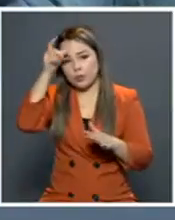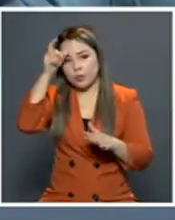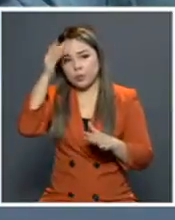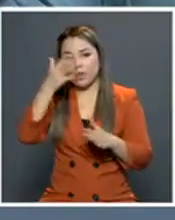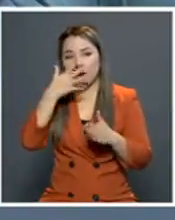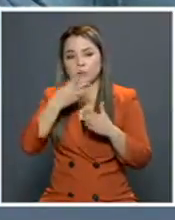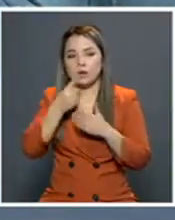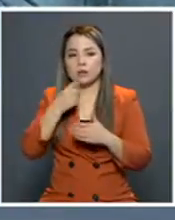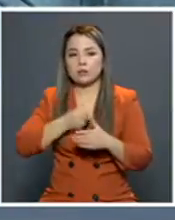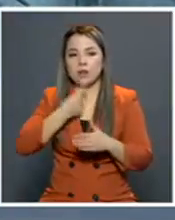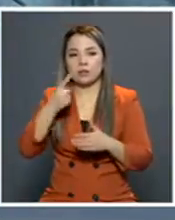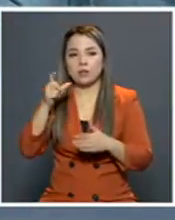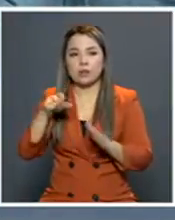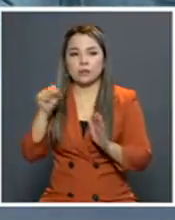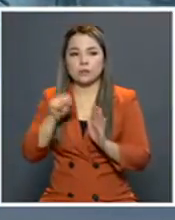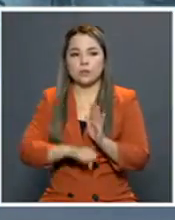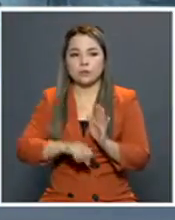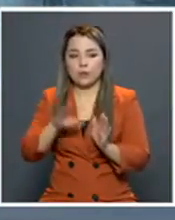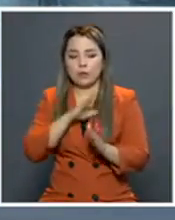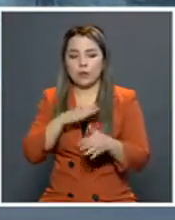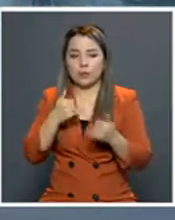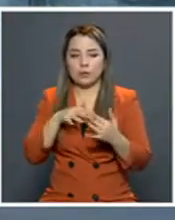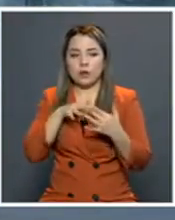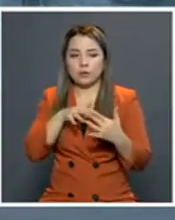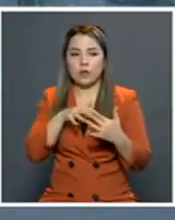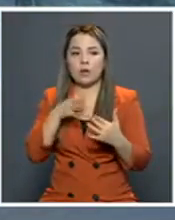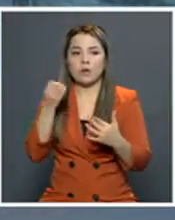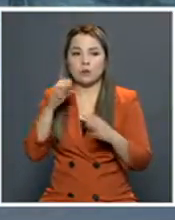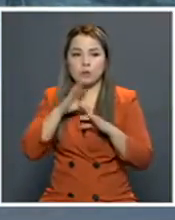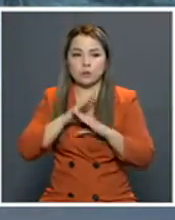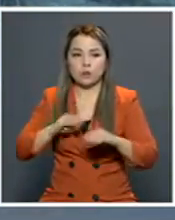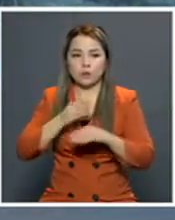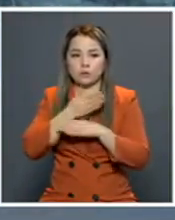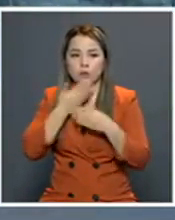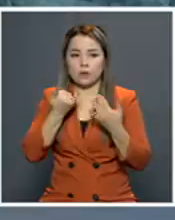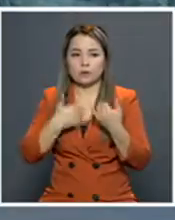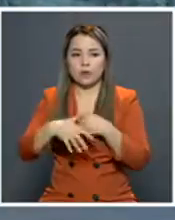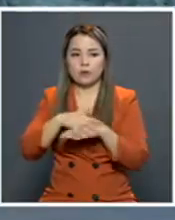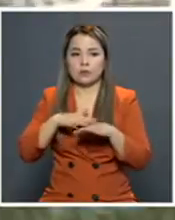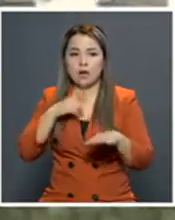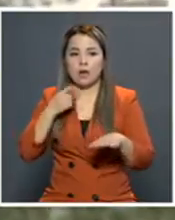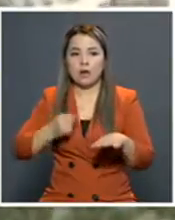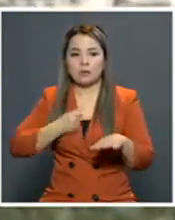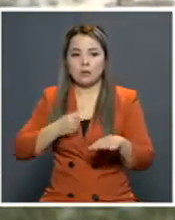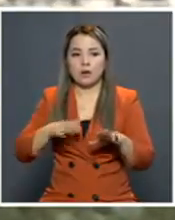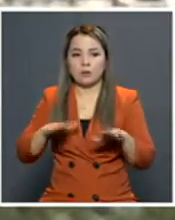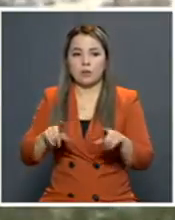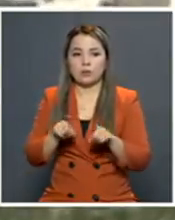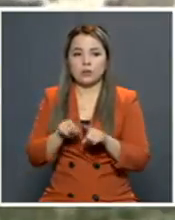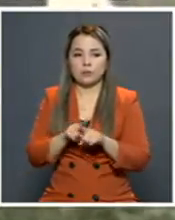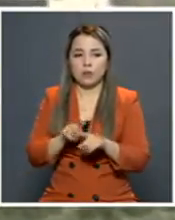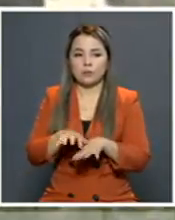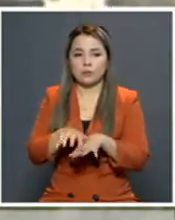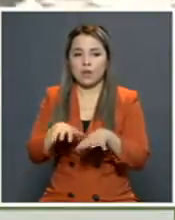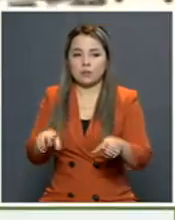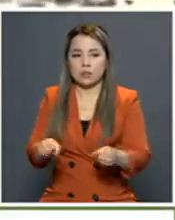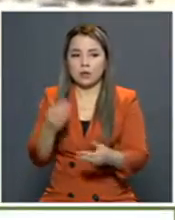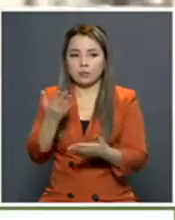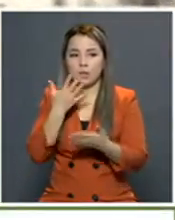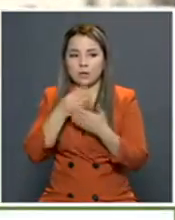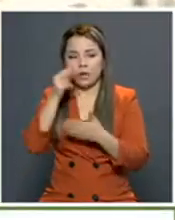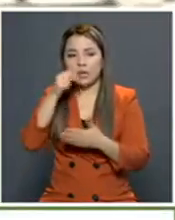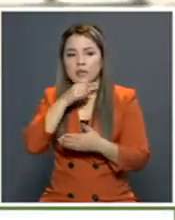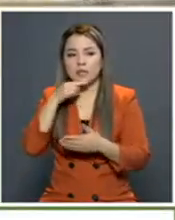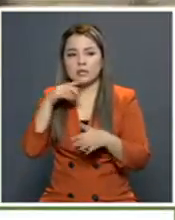сарбазының мерт болды. Аймақтағы қақтығыстар басылар емес. Башар Асад бастаған армия Саракип қаласын басып алған соң, оған